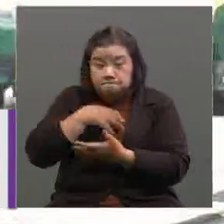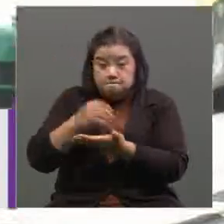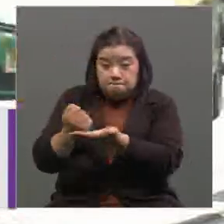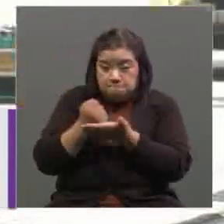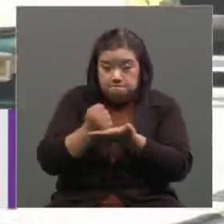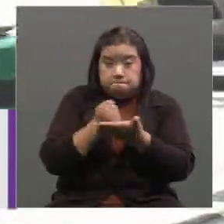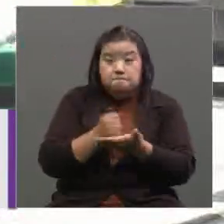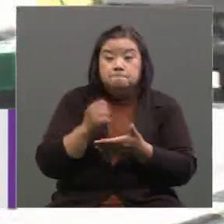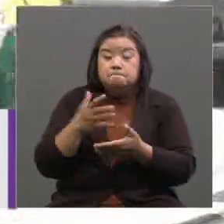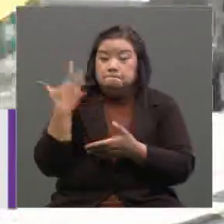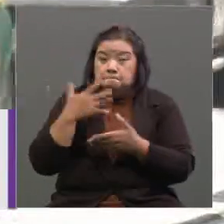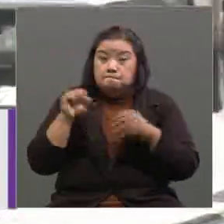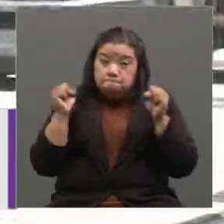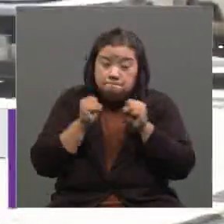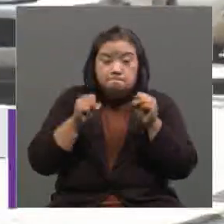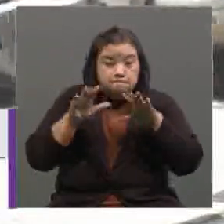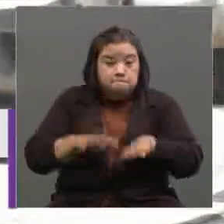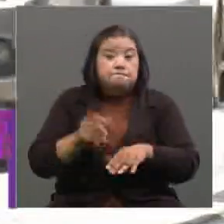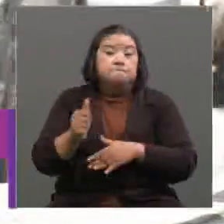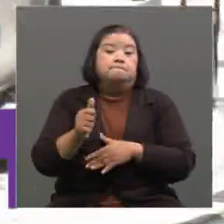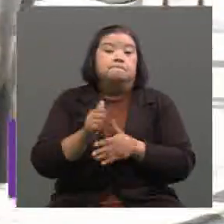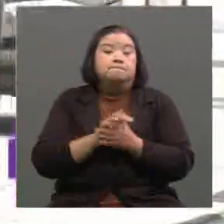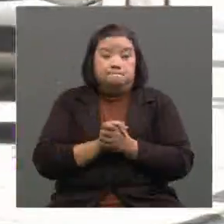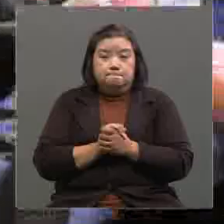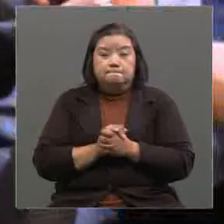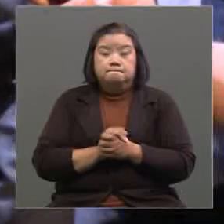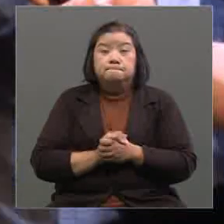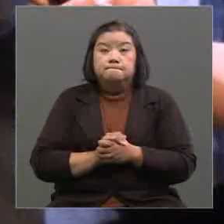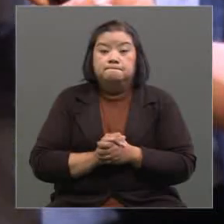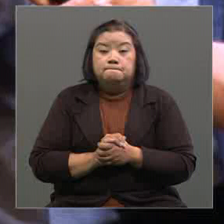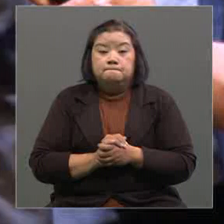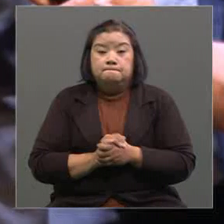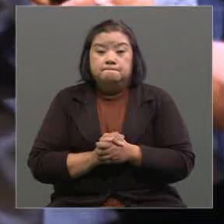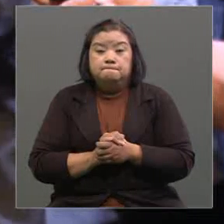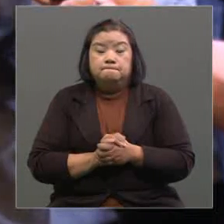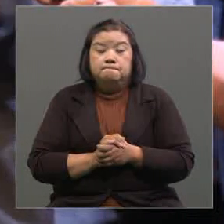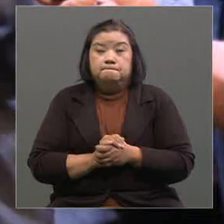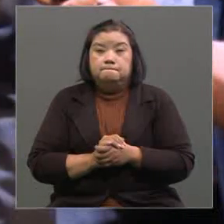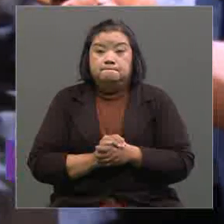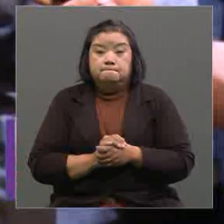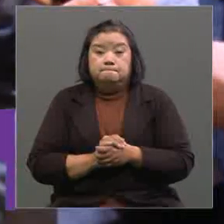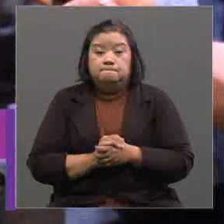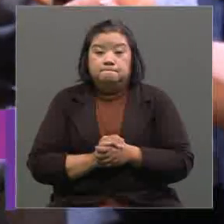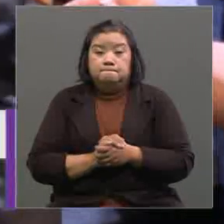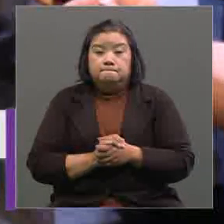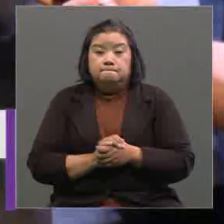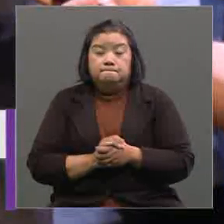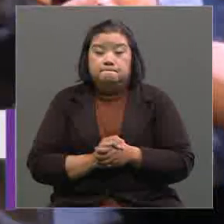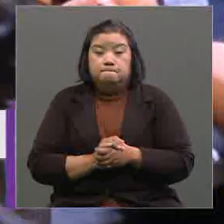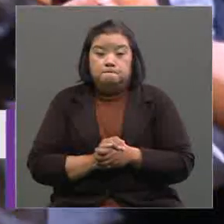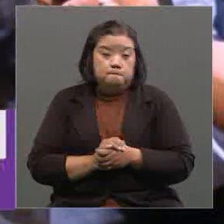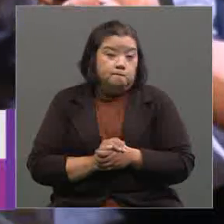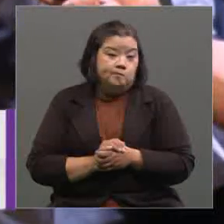นร่วมลดฝุ่นในอากาศด้วย แต่จุดใจของที่ทำก็คือการลดค่าใช้จ่ายและการเปลี่ยนมันเพื่อไปบอกว่